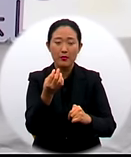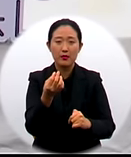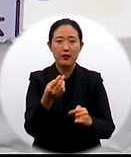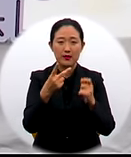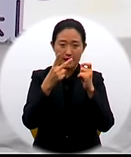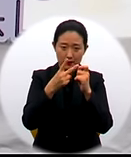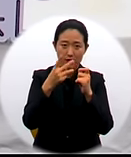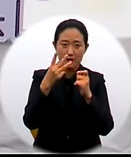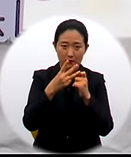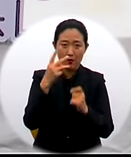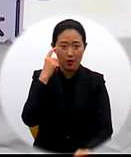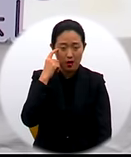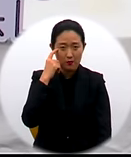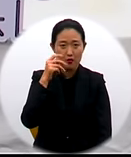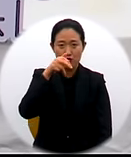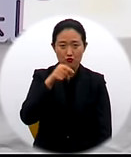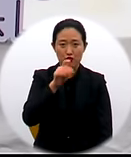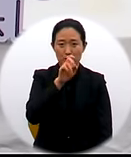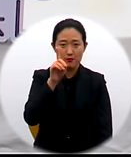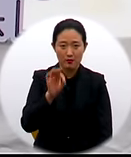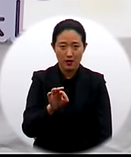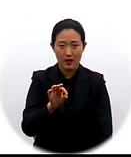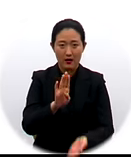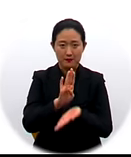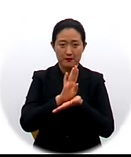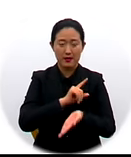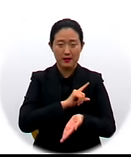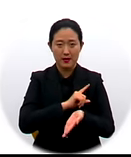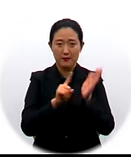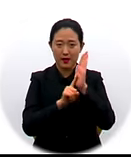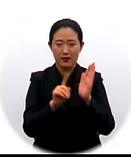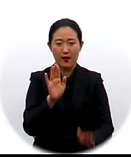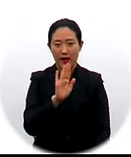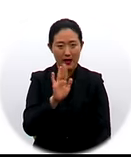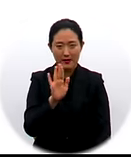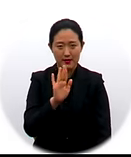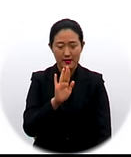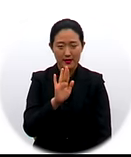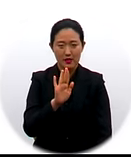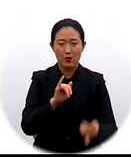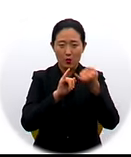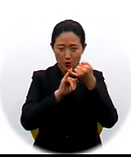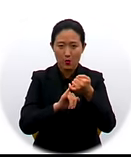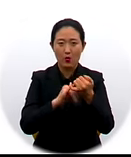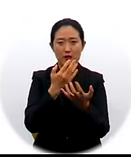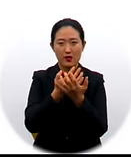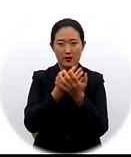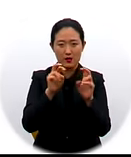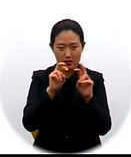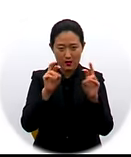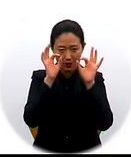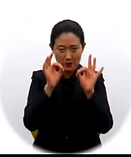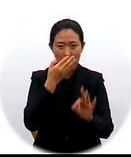근데 3명이 지원을 했어요. 이 중에 2명을 면접 봐야 되면 몇 번을 면접 볼까요? 2번하고 3번을 면접 볼 겁니다.